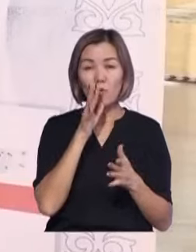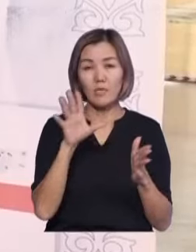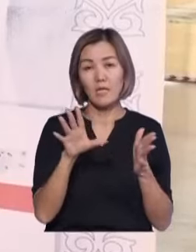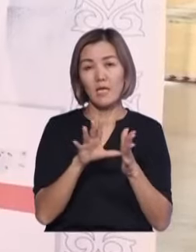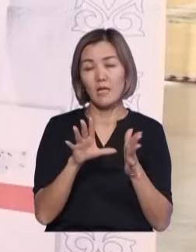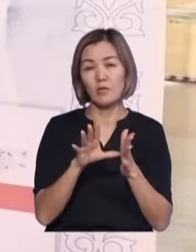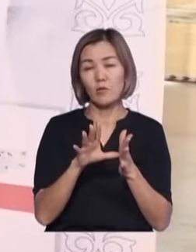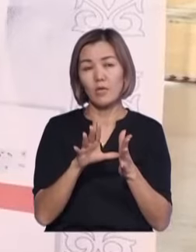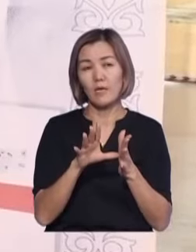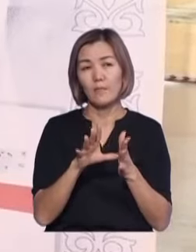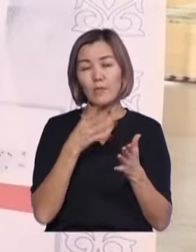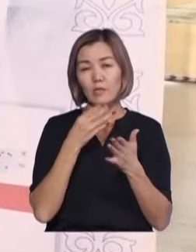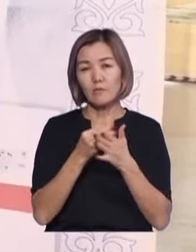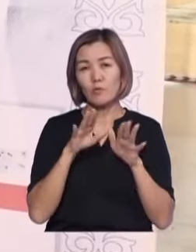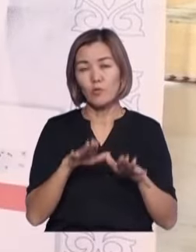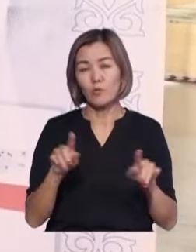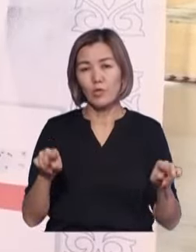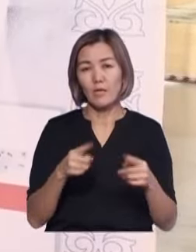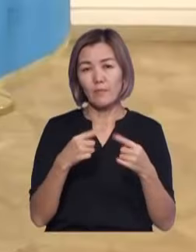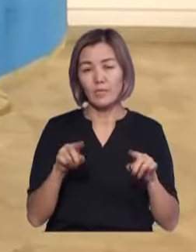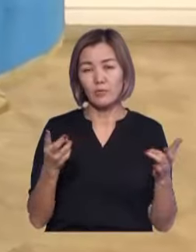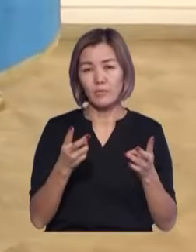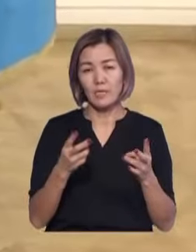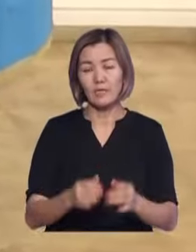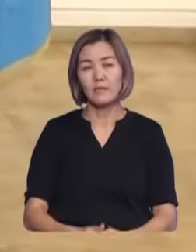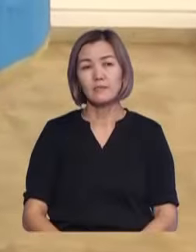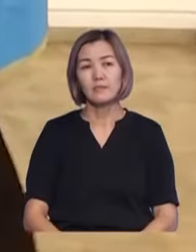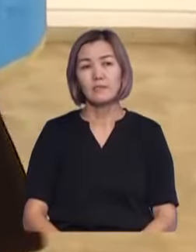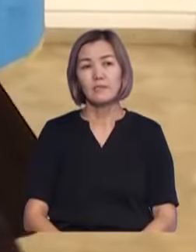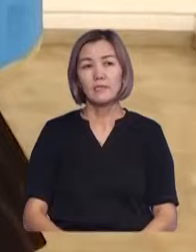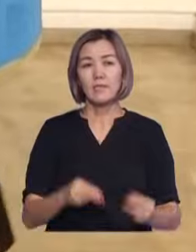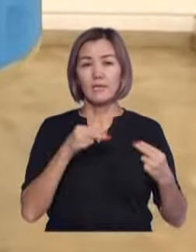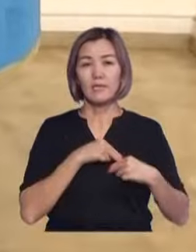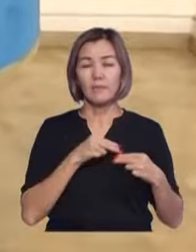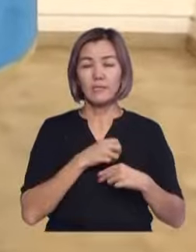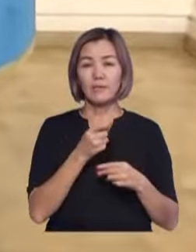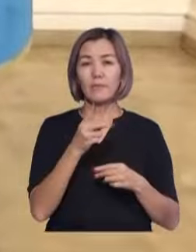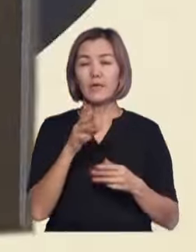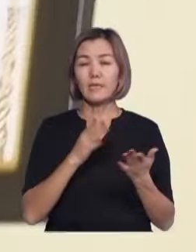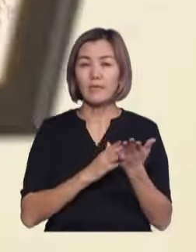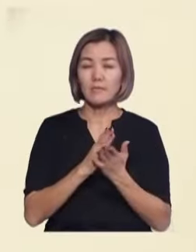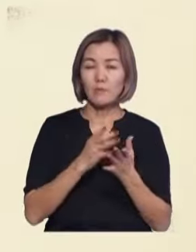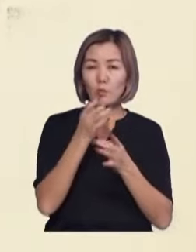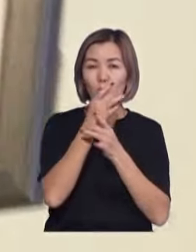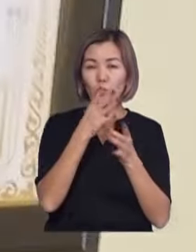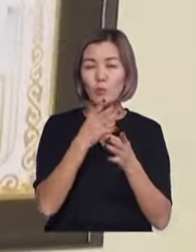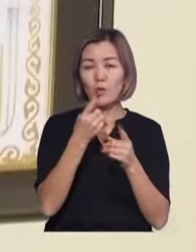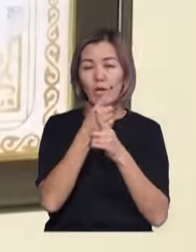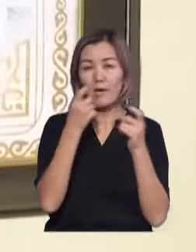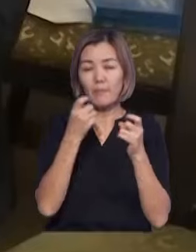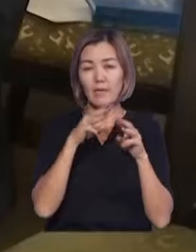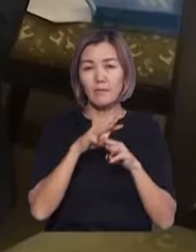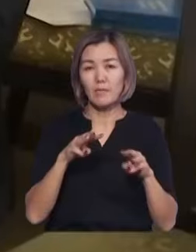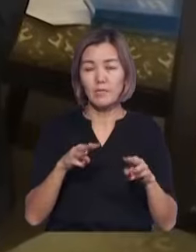электрондық журналистикада да өз орнымызды қалыптастырғымыз келеді. Сондай-ақ басылымға еңбегі сіңген бірқатар қызметкер мәдениет және ақпарат министрінің